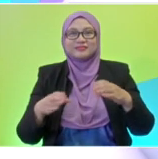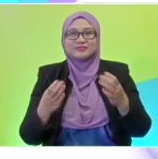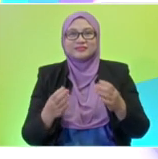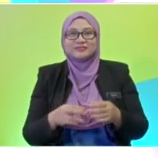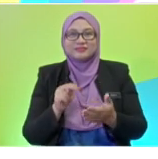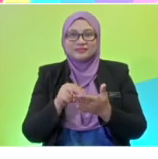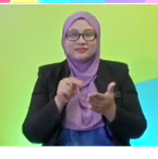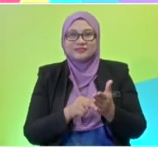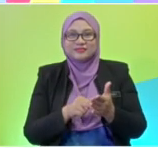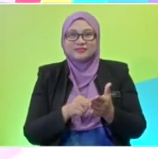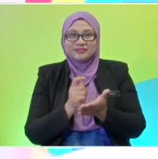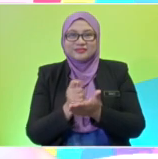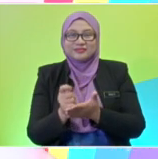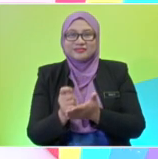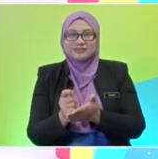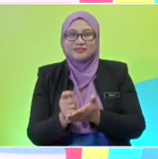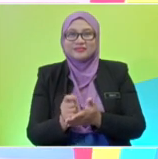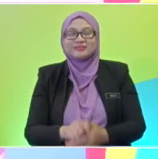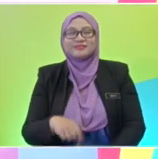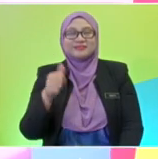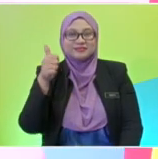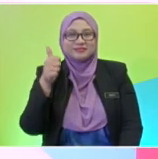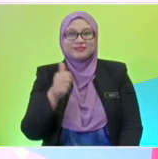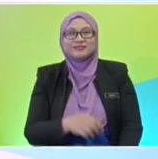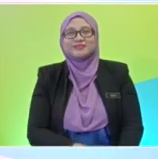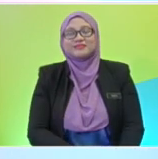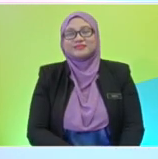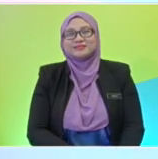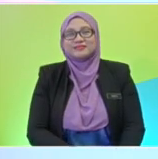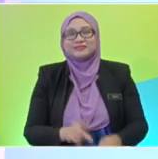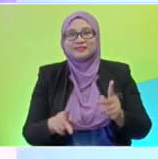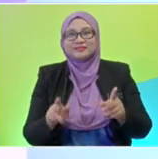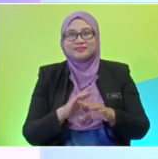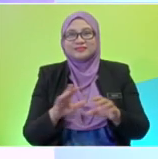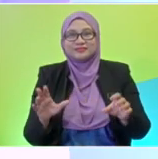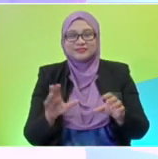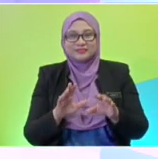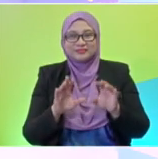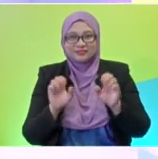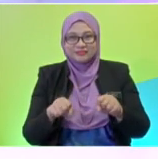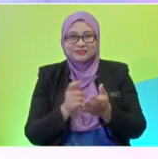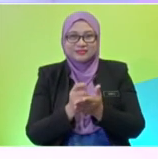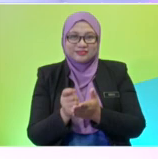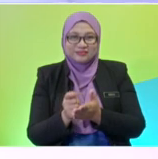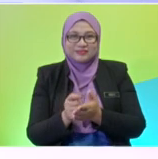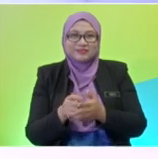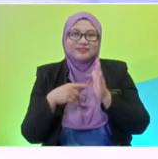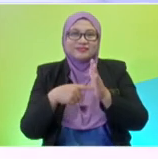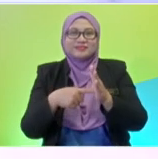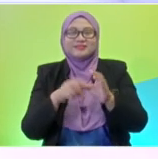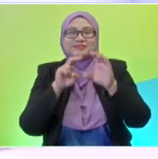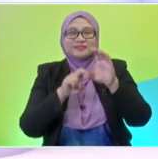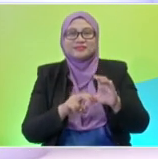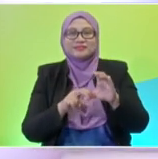oke Setuju kalau tidak mengamalkan nilai-nilai toleransi coba tunjuk ke gantung kita mereka akan menunjukkan nilai